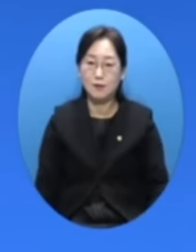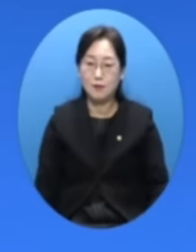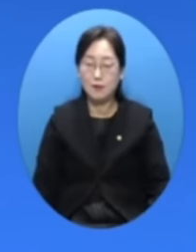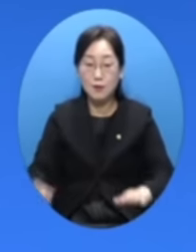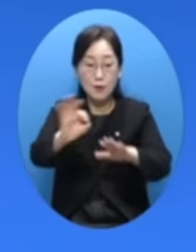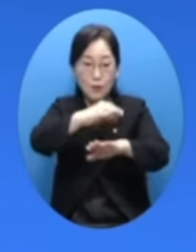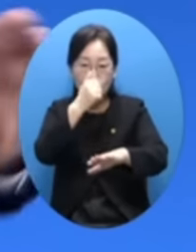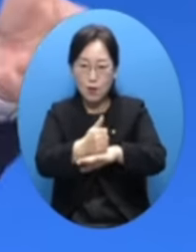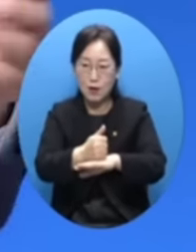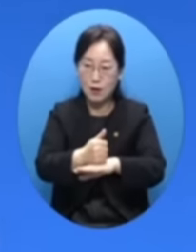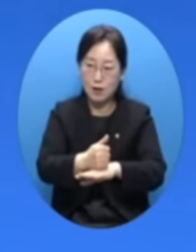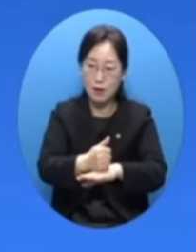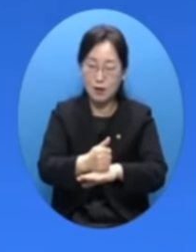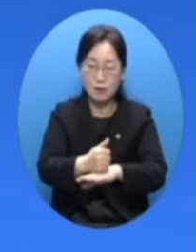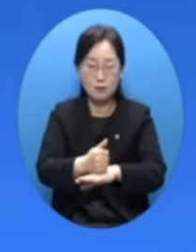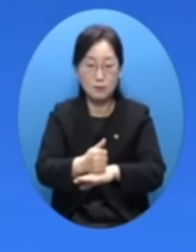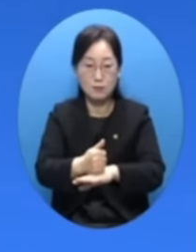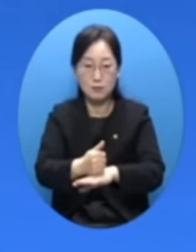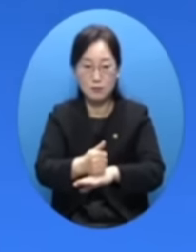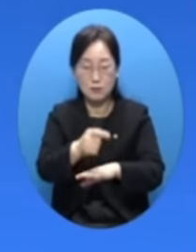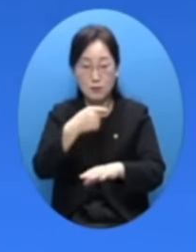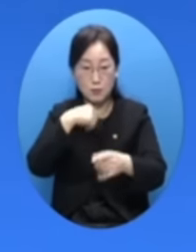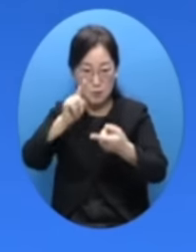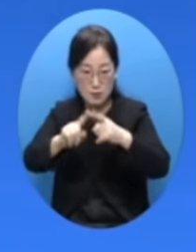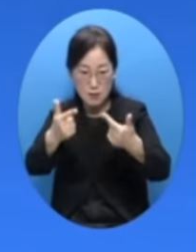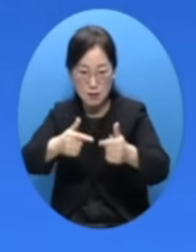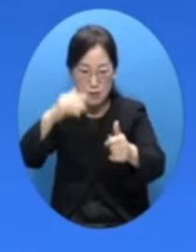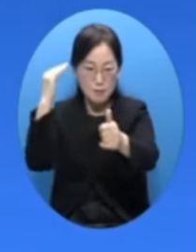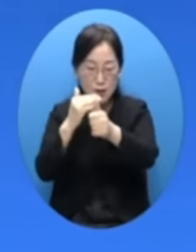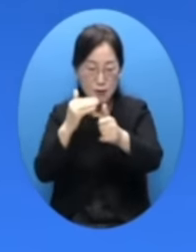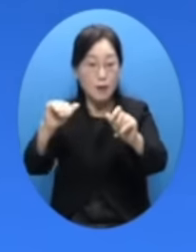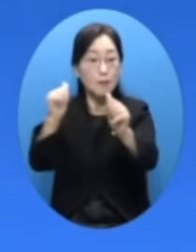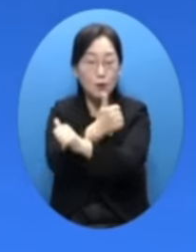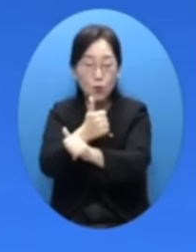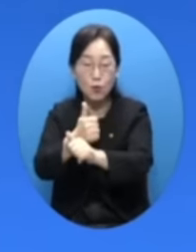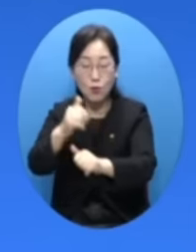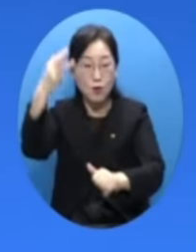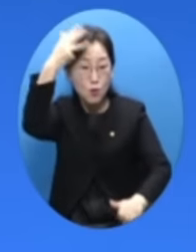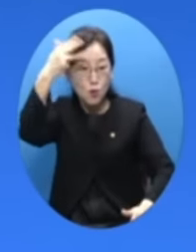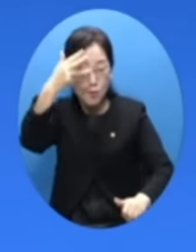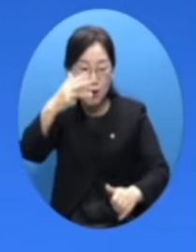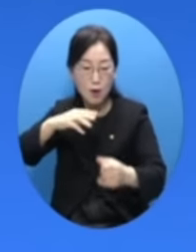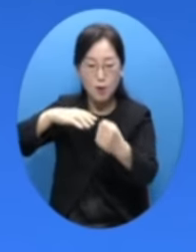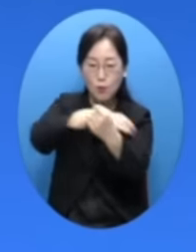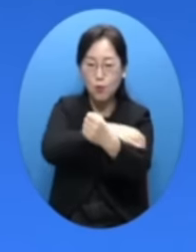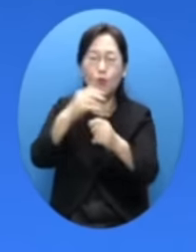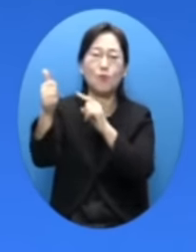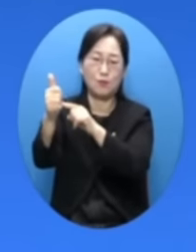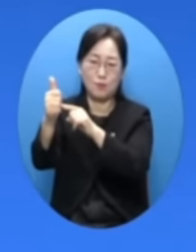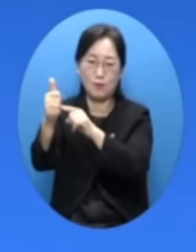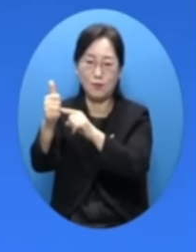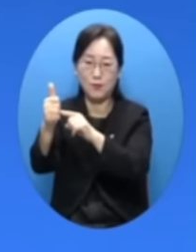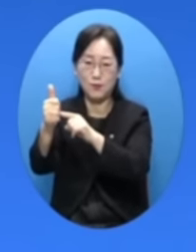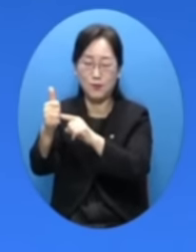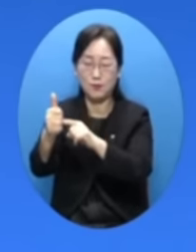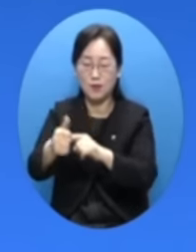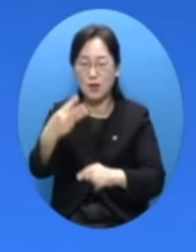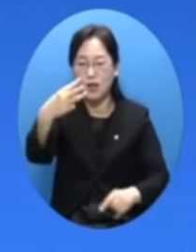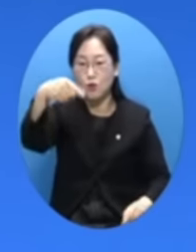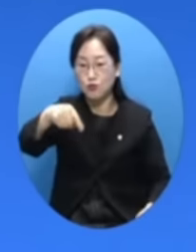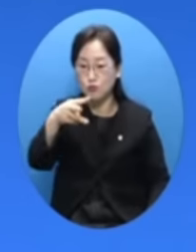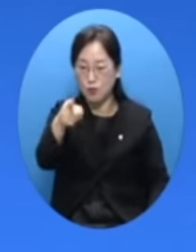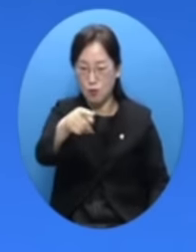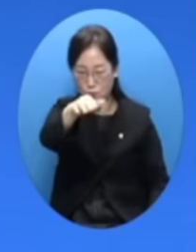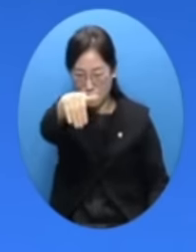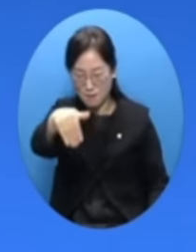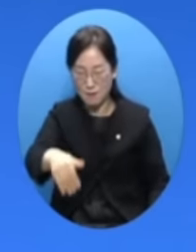왕도 마음에 안 들면 바꾸는 이 로마 교황의 권세로 이 루터를 파면하고